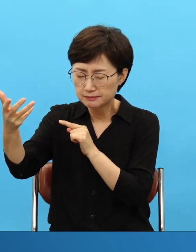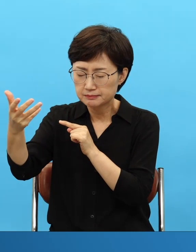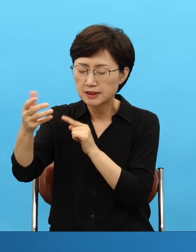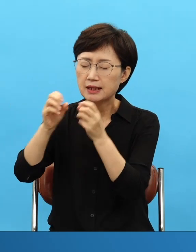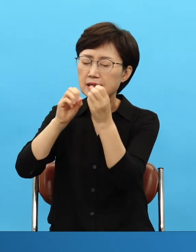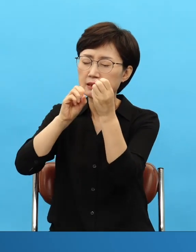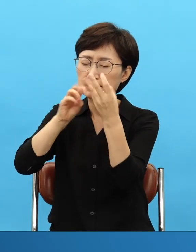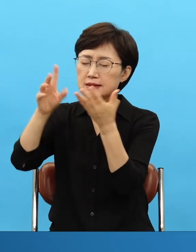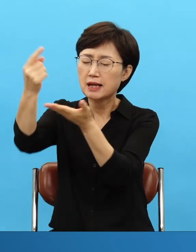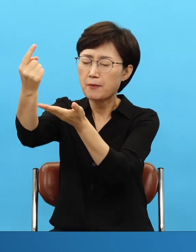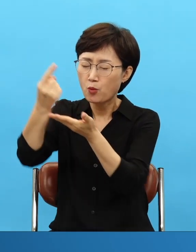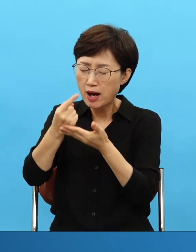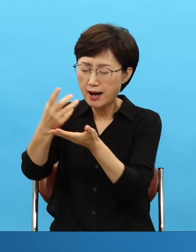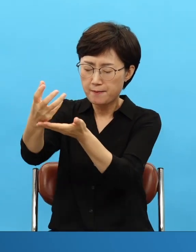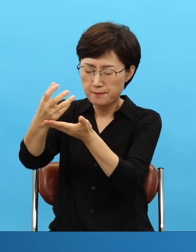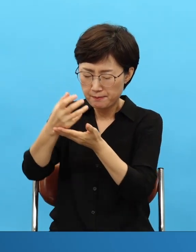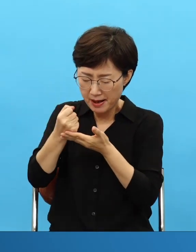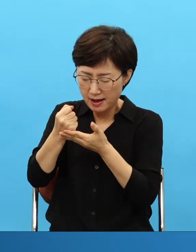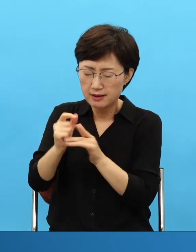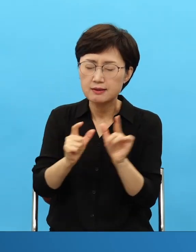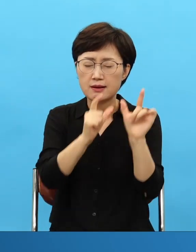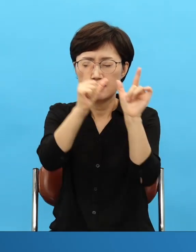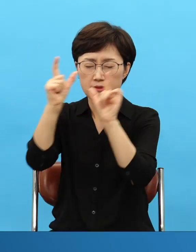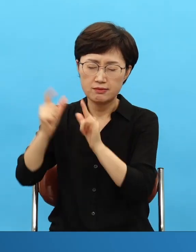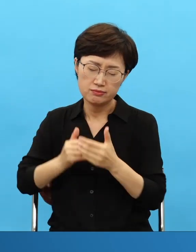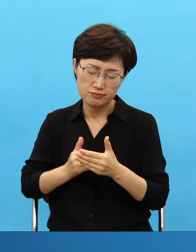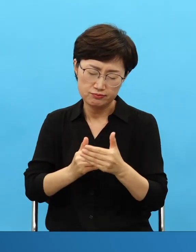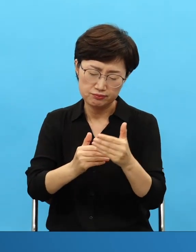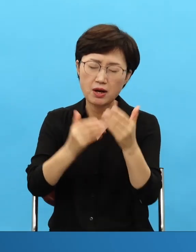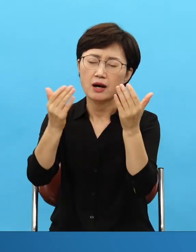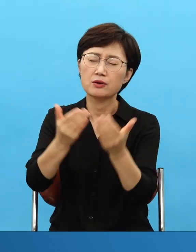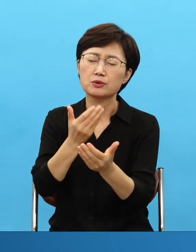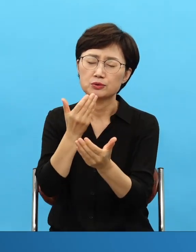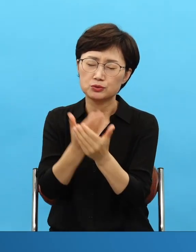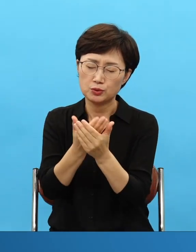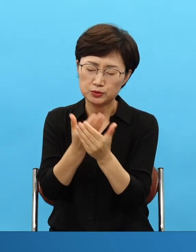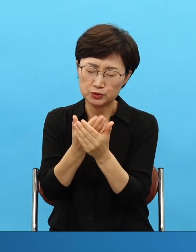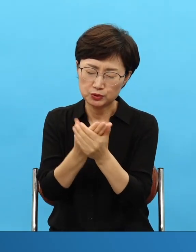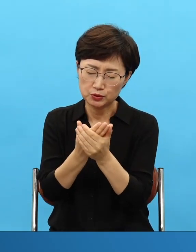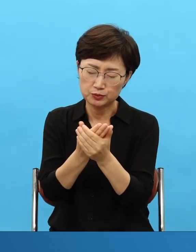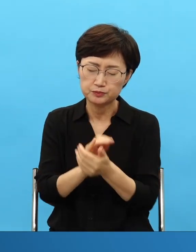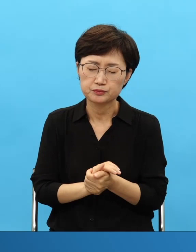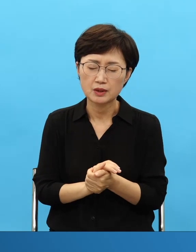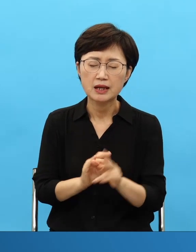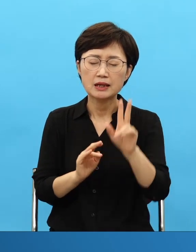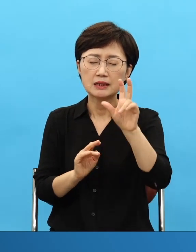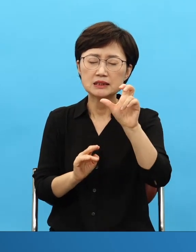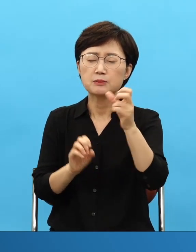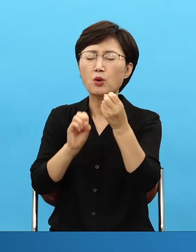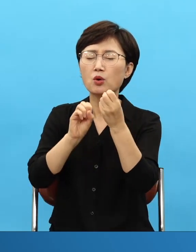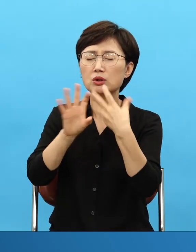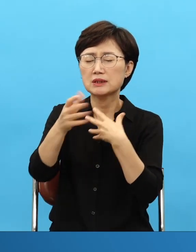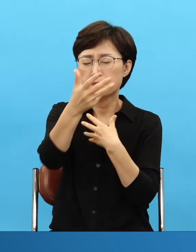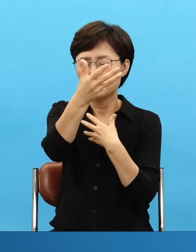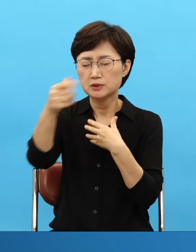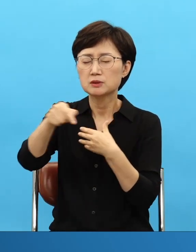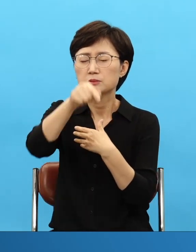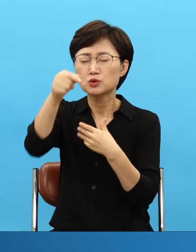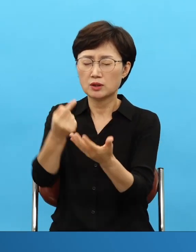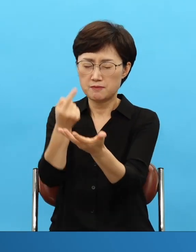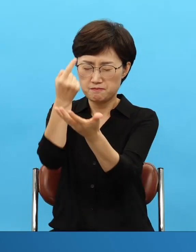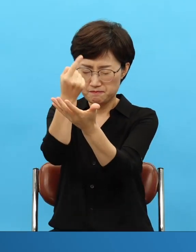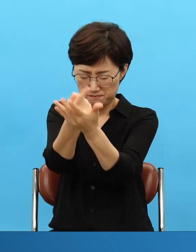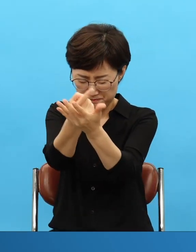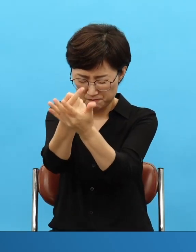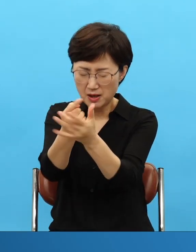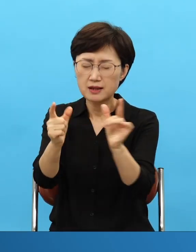remain within the stream of the word and the journey of answers rather than boasting of ourselves. 25 응답의 여정 흐름 속에 있게 하여 주옵소서.